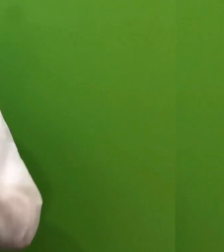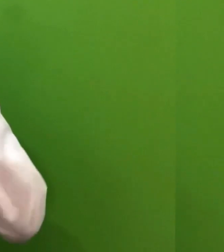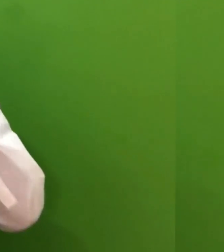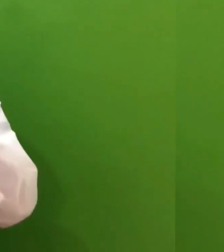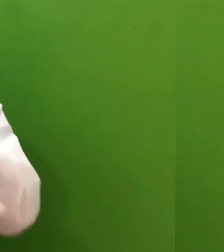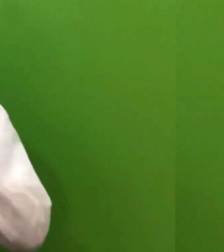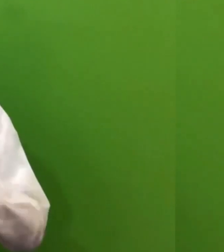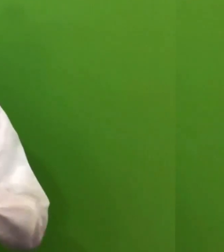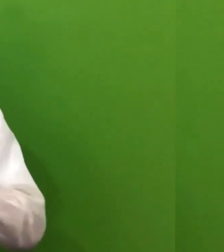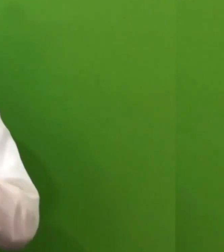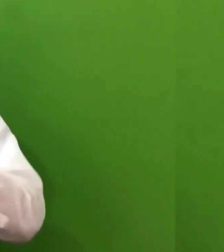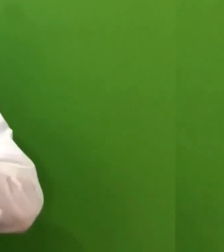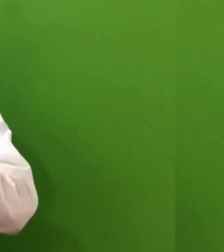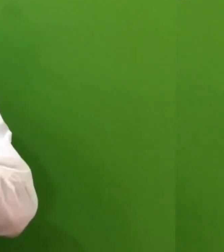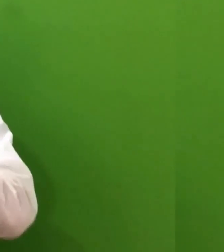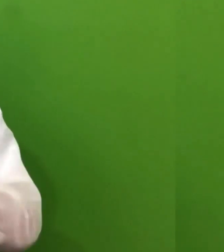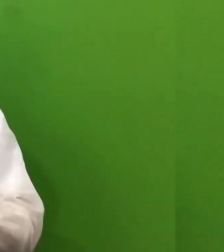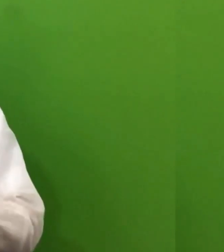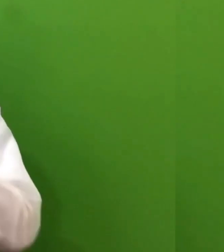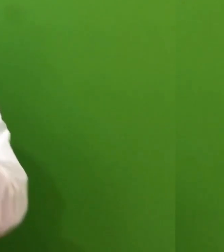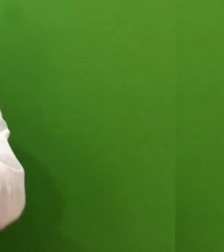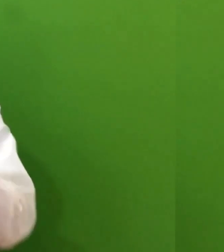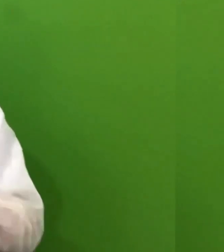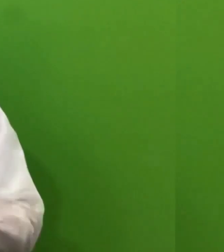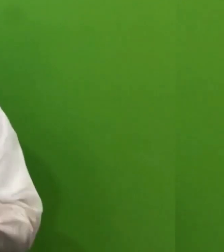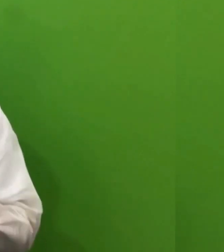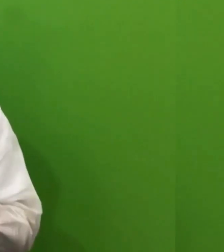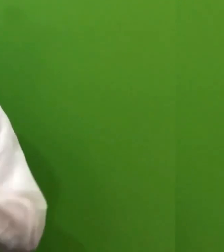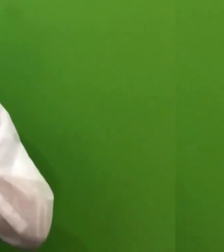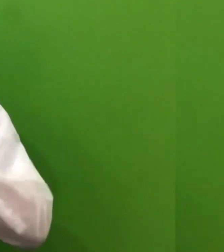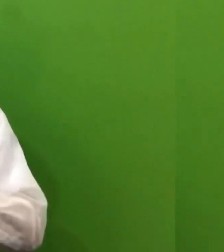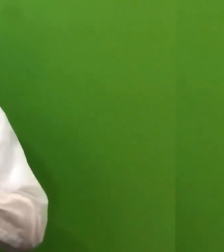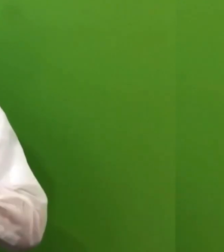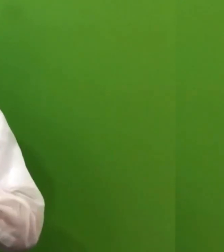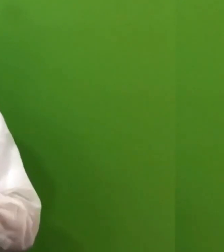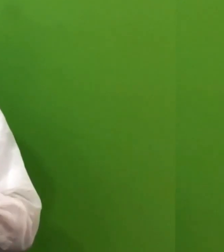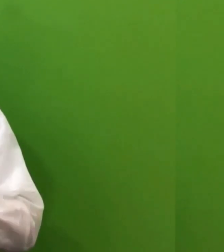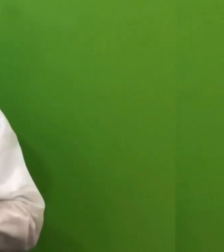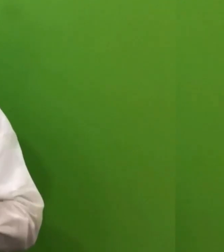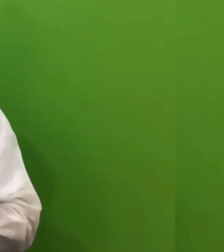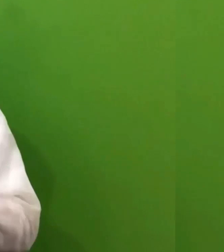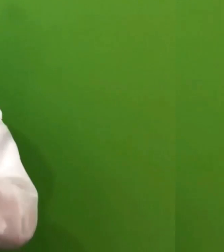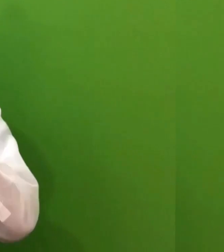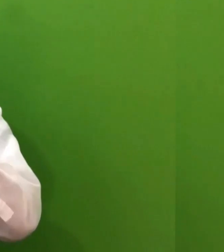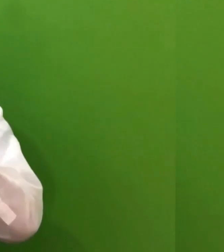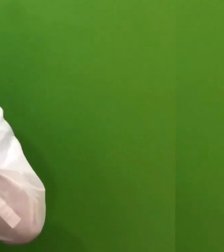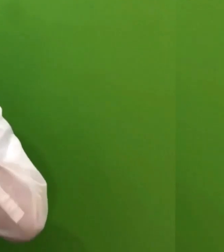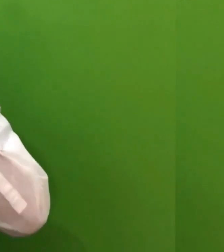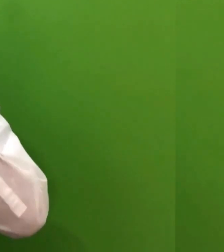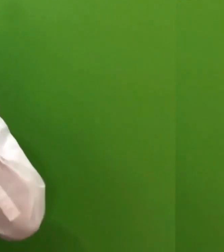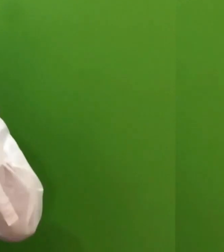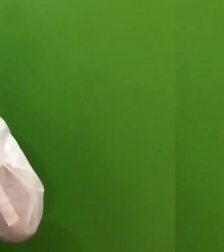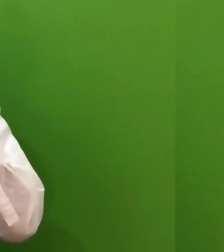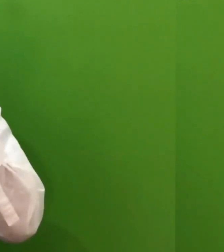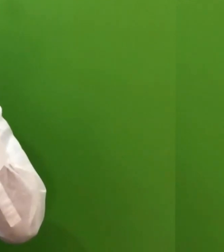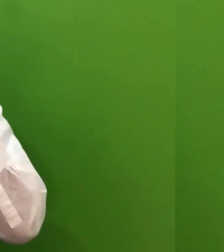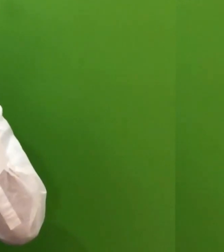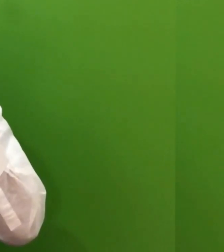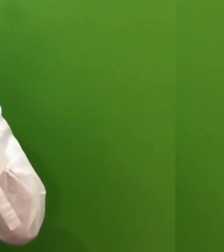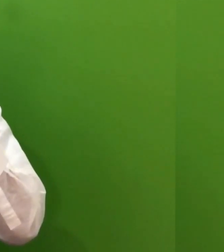주시니 하나님께 감사를 드립니다. 오늘도 우리는 마태복음